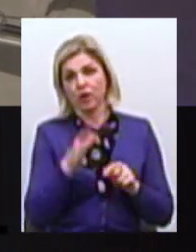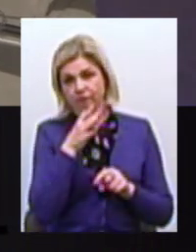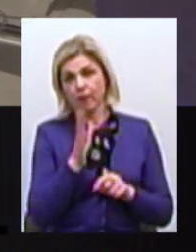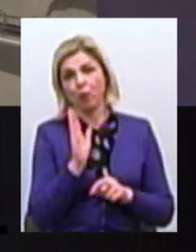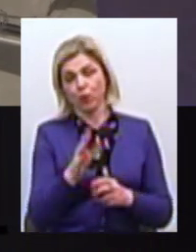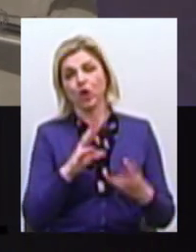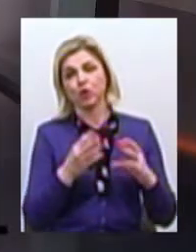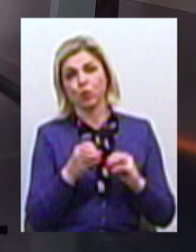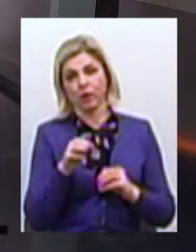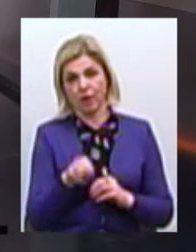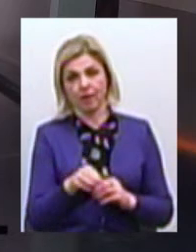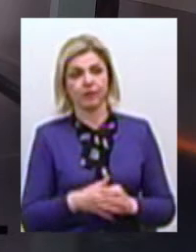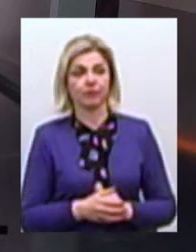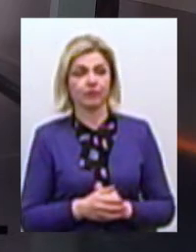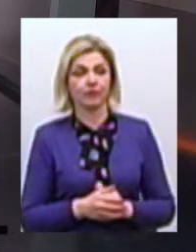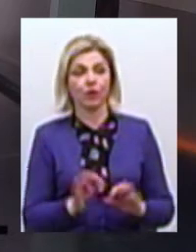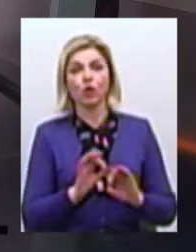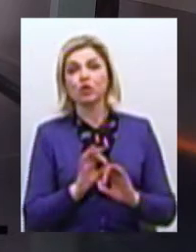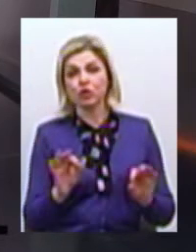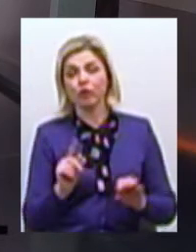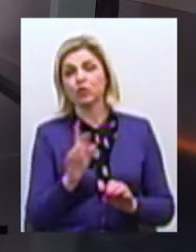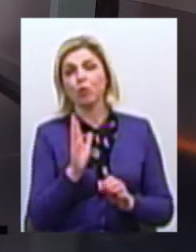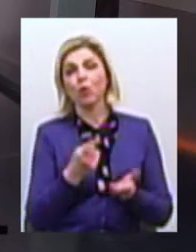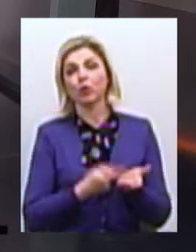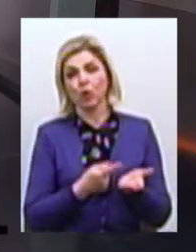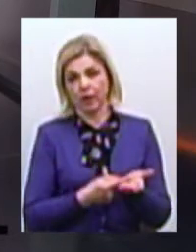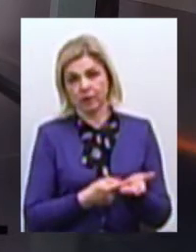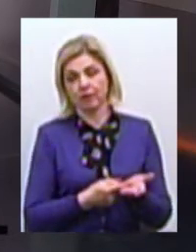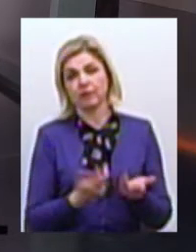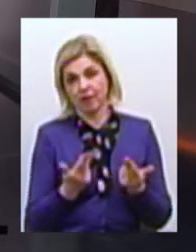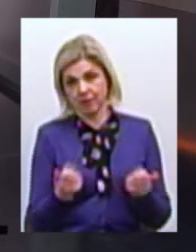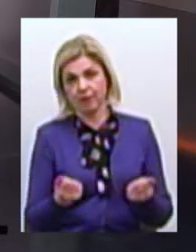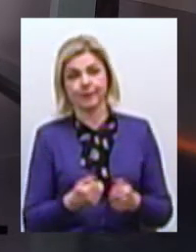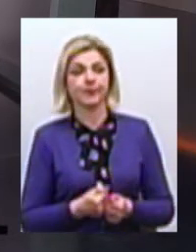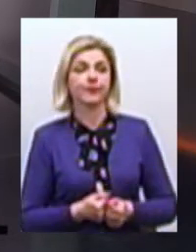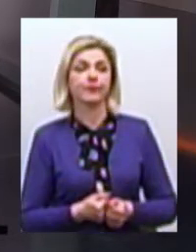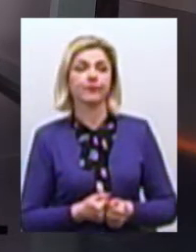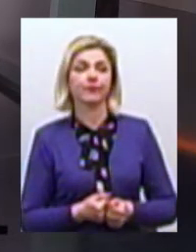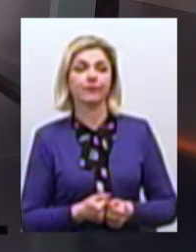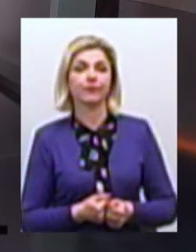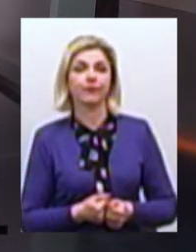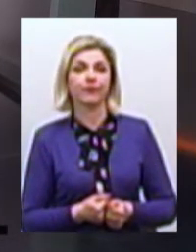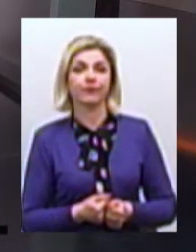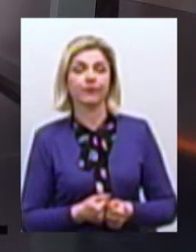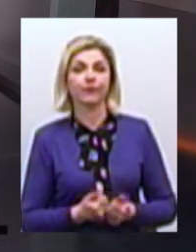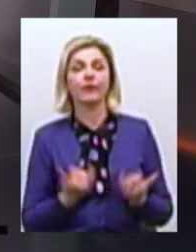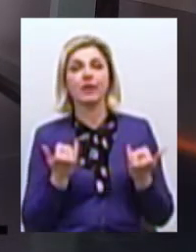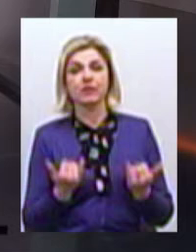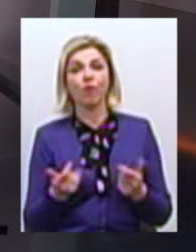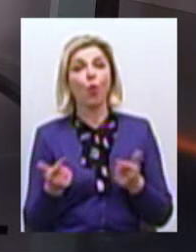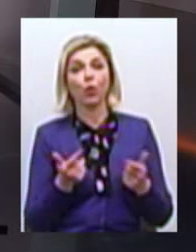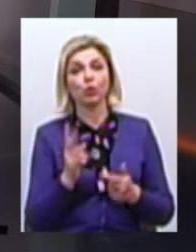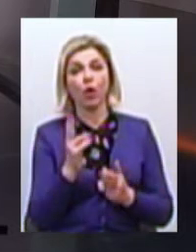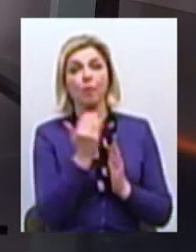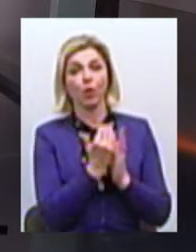результаты. Это чудово, что будут доведены какие-то справы. Конечно. Дякую, Олена. Сьогодні, готуючись до програми,